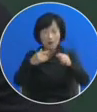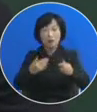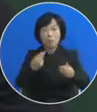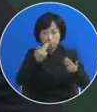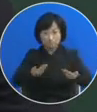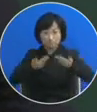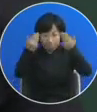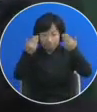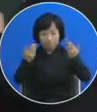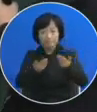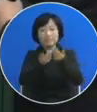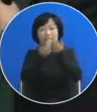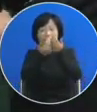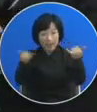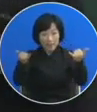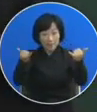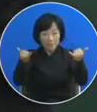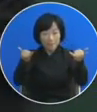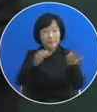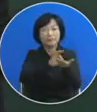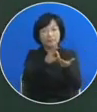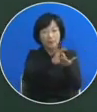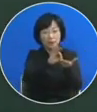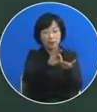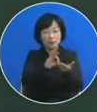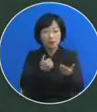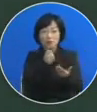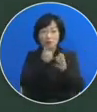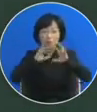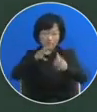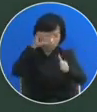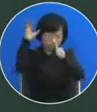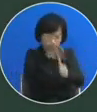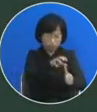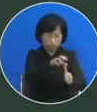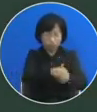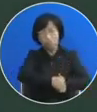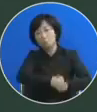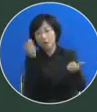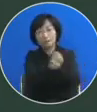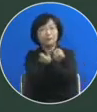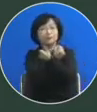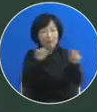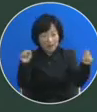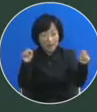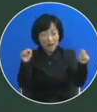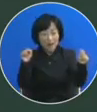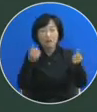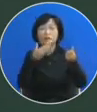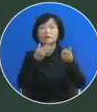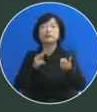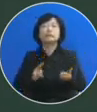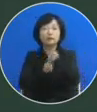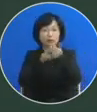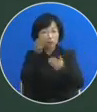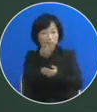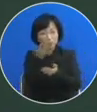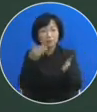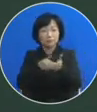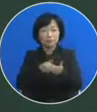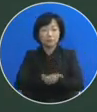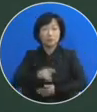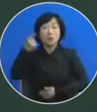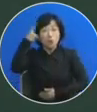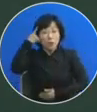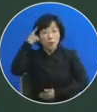로마를 정복하는 출 로마의 역사를 이루셨다. And to those who know this method and stake their lives, God gave them the works of Exodus from Rome and of conquering Rome. 생을